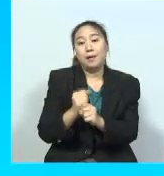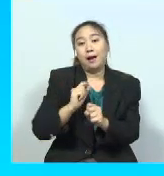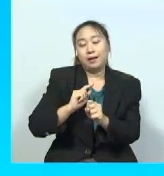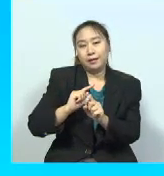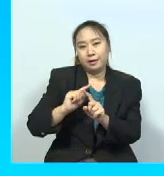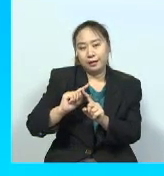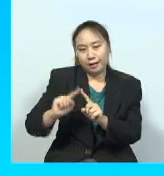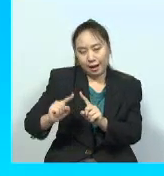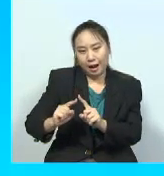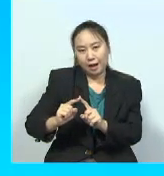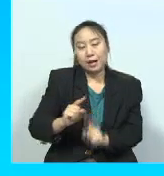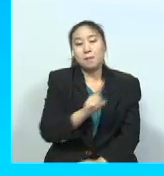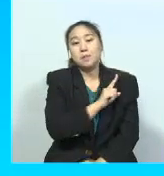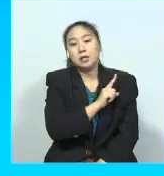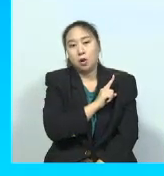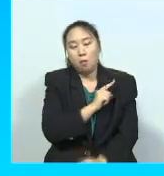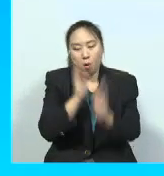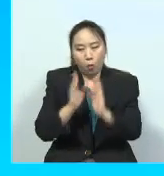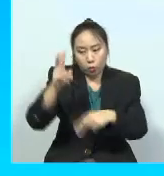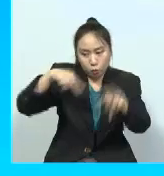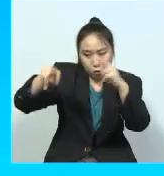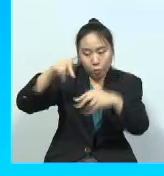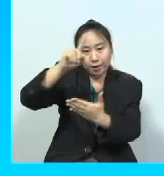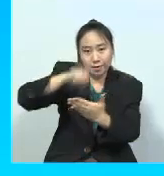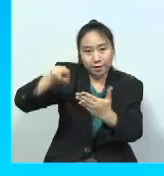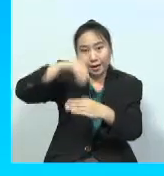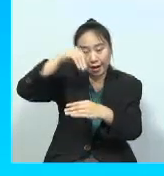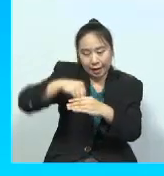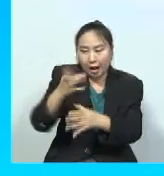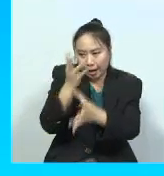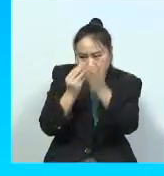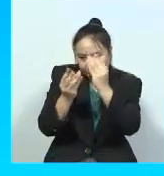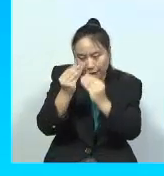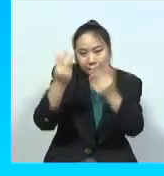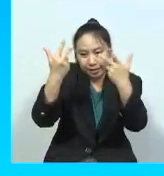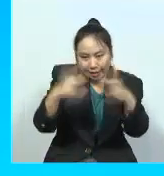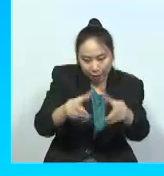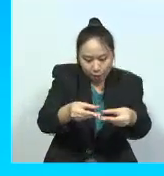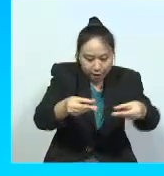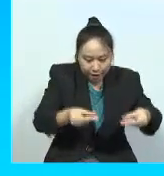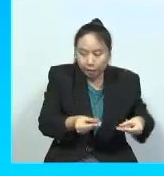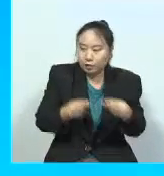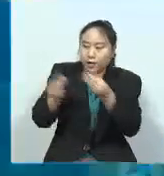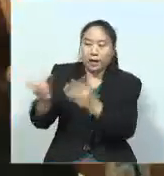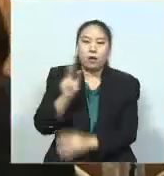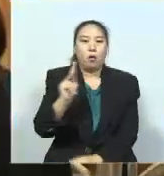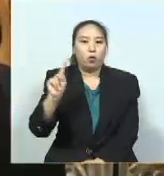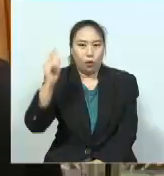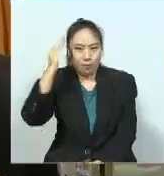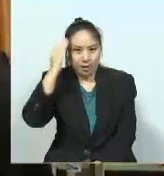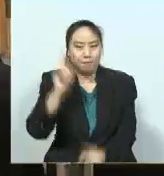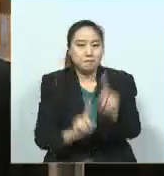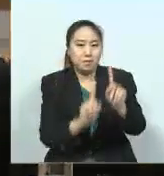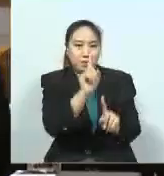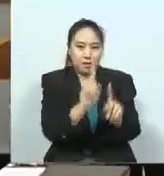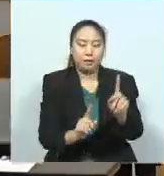านและการปฏิบัติหน้าที่ของผู้ตรวจการเลือกตั้งโดยให้รายงานกลับมาให้กกต.ประเมินผลการทำงานด้วยค่ะ ไปดู